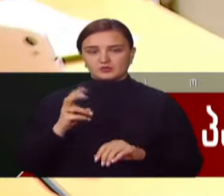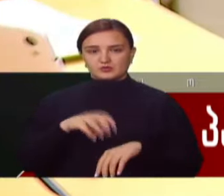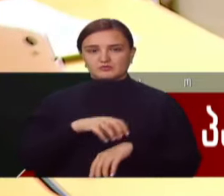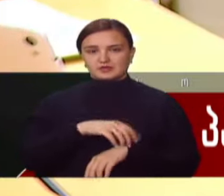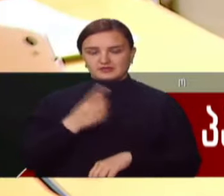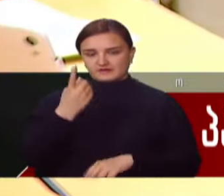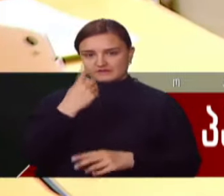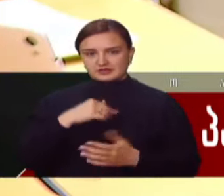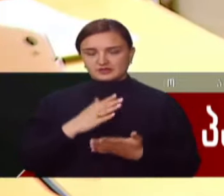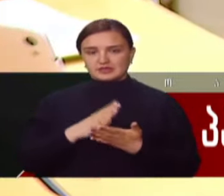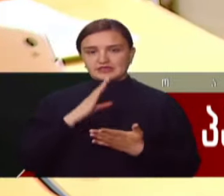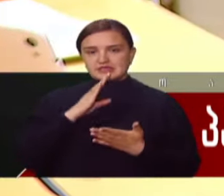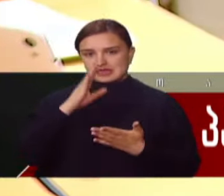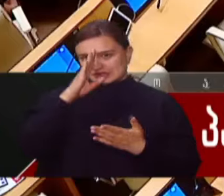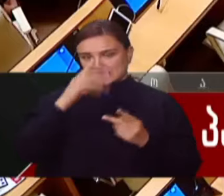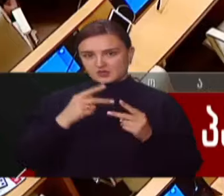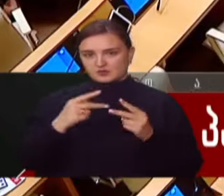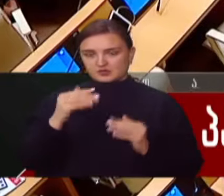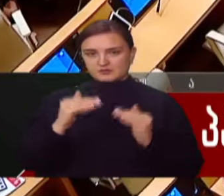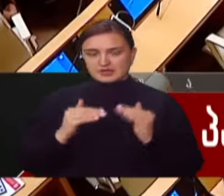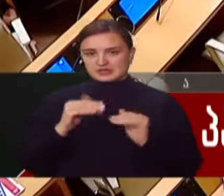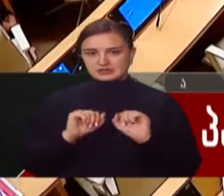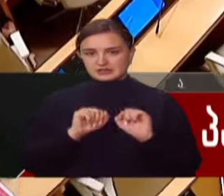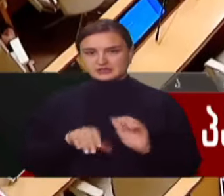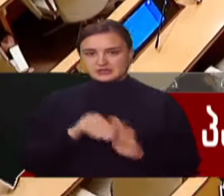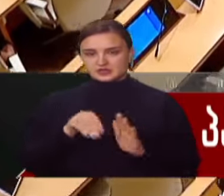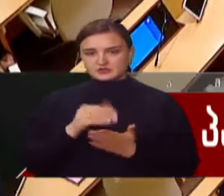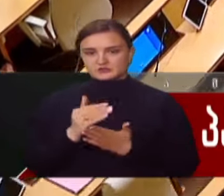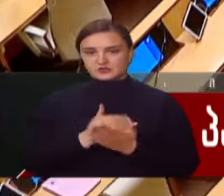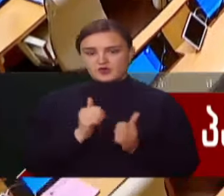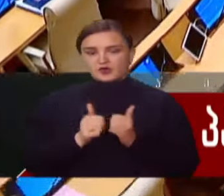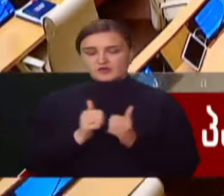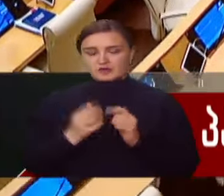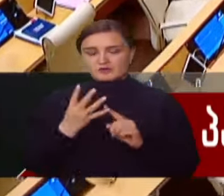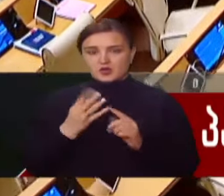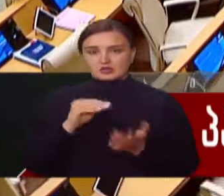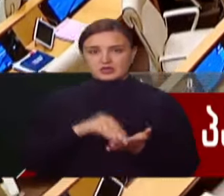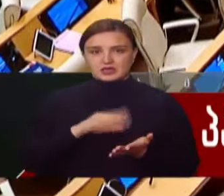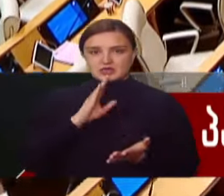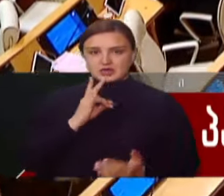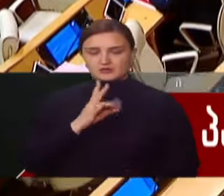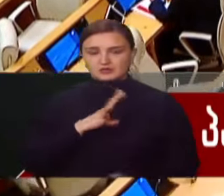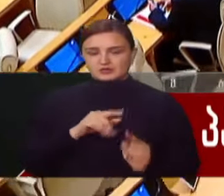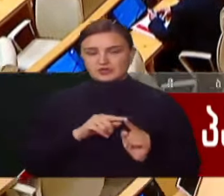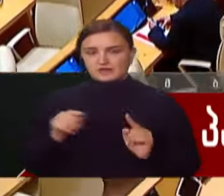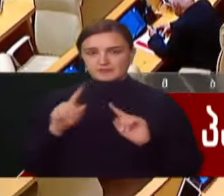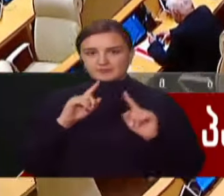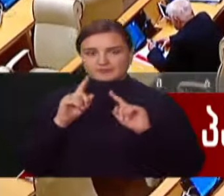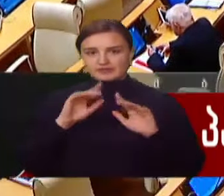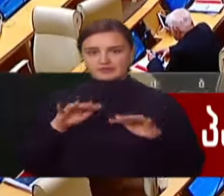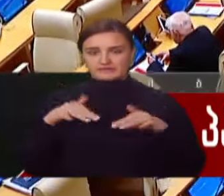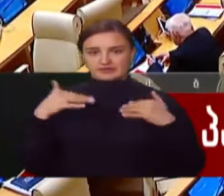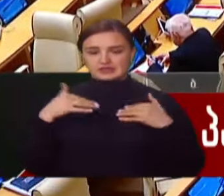ვალდებულია გენდერული ბალანსი დაიცვას და საარჩევნო სიაში ყოველი მეოთხე ქალი ჰყავდეს. Თუმცა მიმდინარე სასესიო კვირას